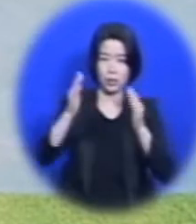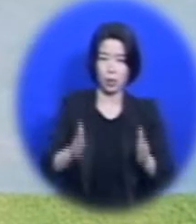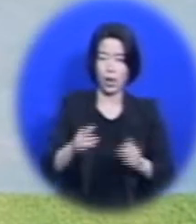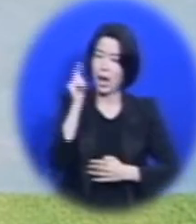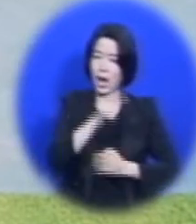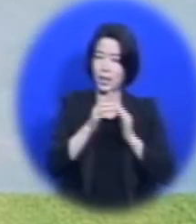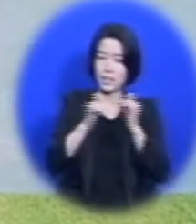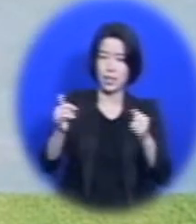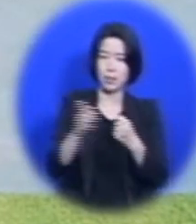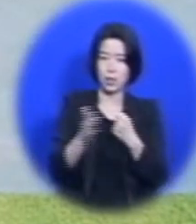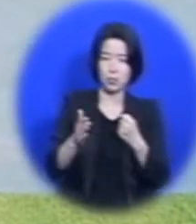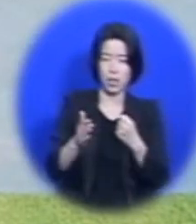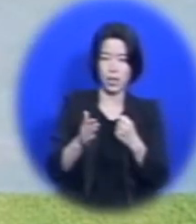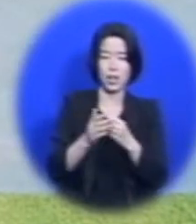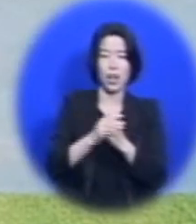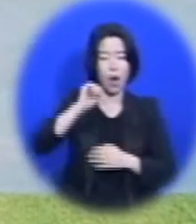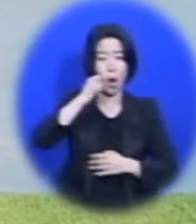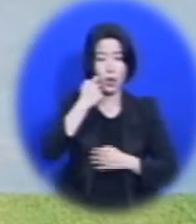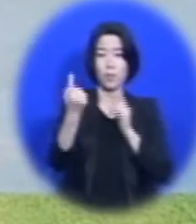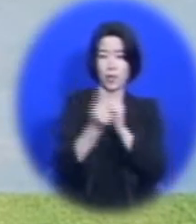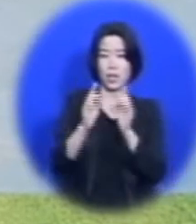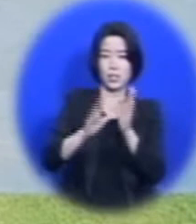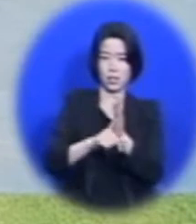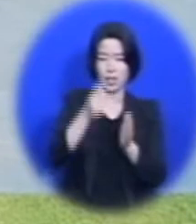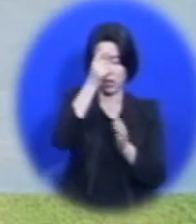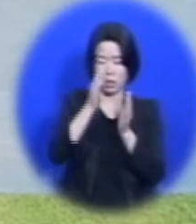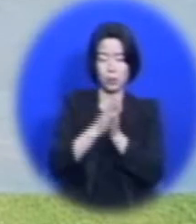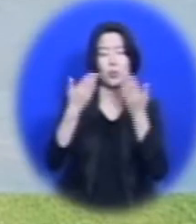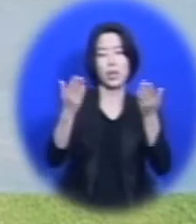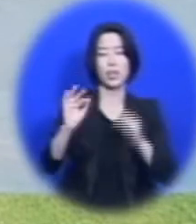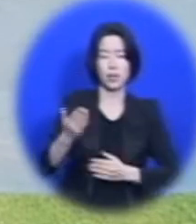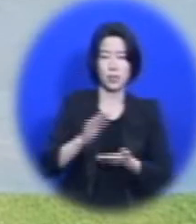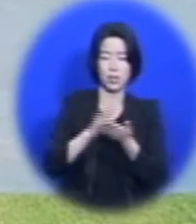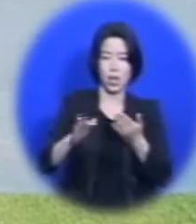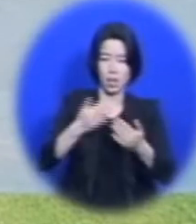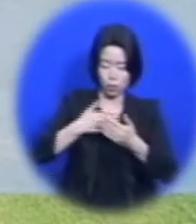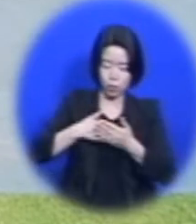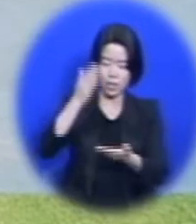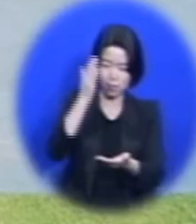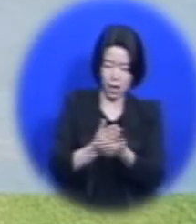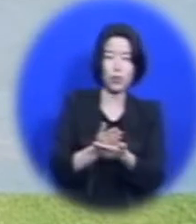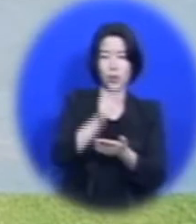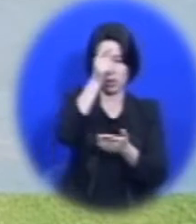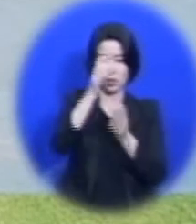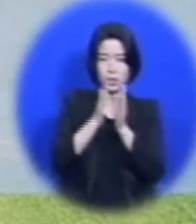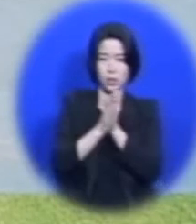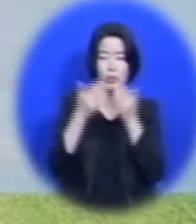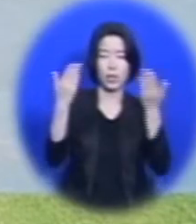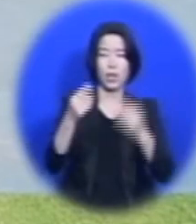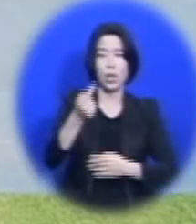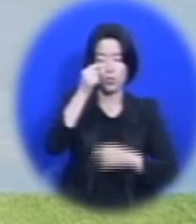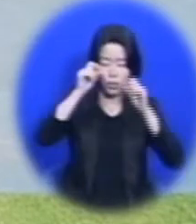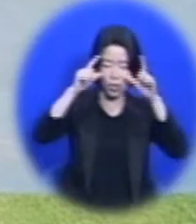악한 사람들로 인해서 어려움을 당할 때 기도해야 됩니다. 두려워하지 말고 기도해야 돼요. 눈을